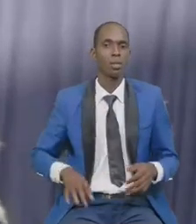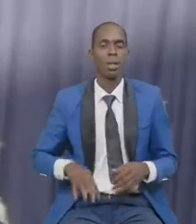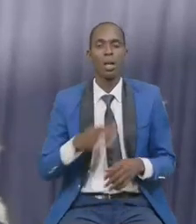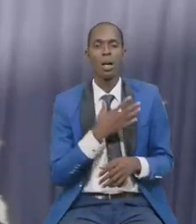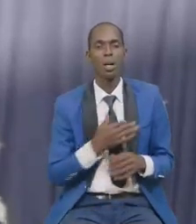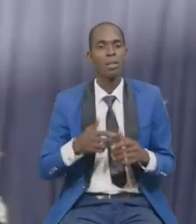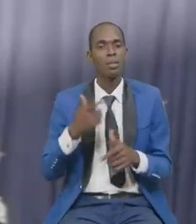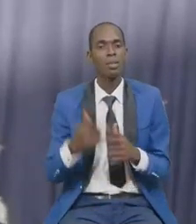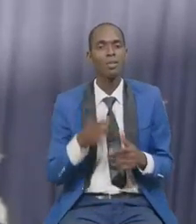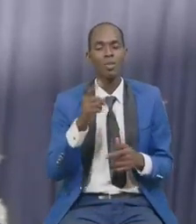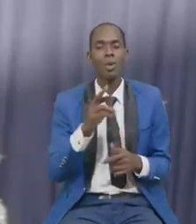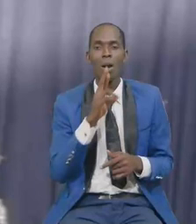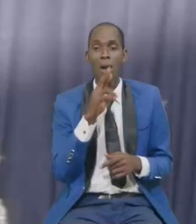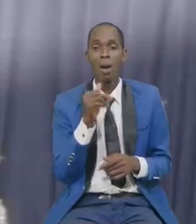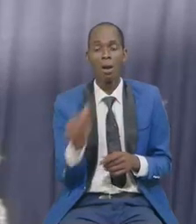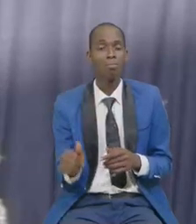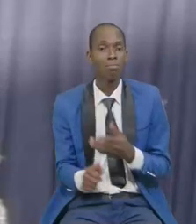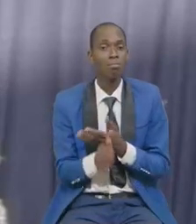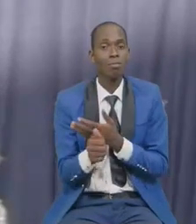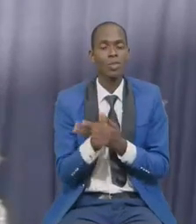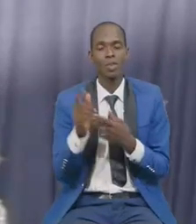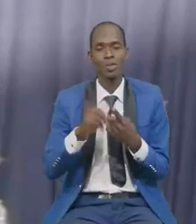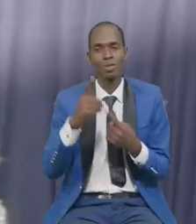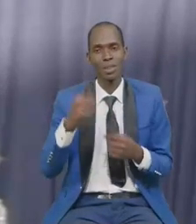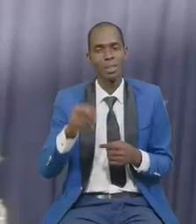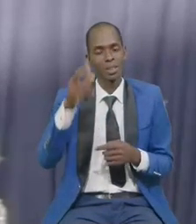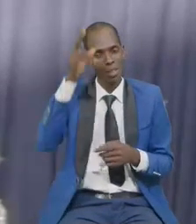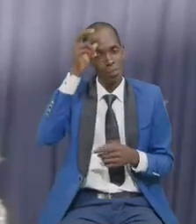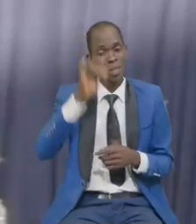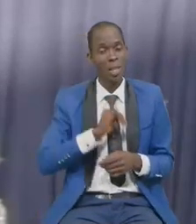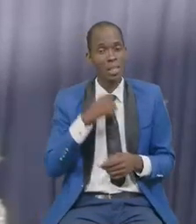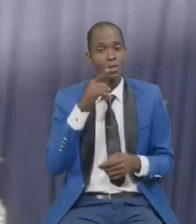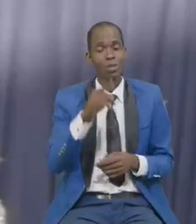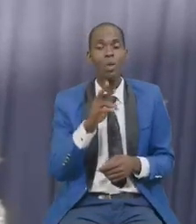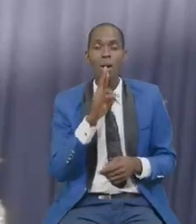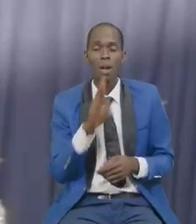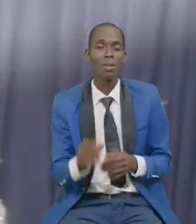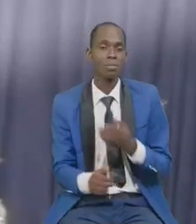Et tu as une terreur pour le diable. J'ai dit tu as une terreur pour le diable.